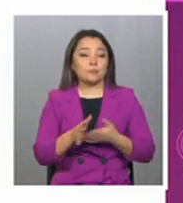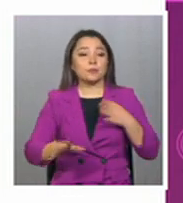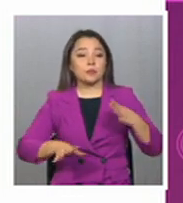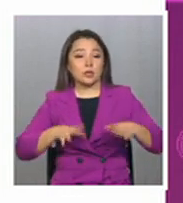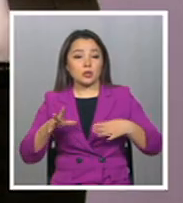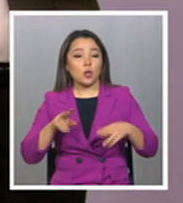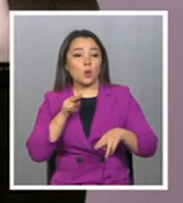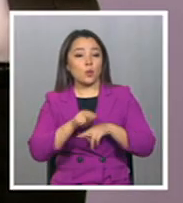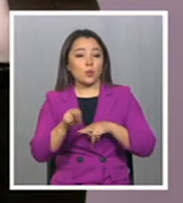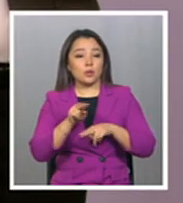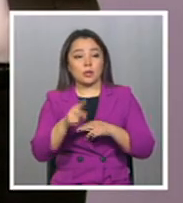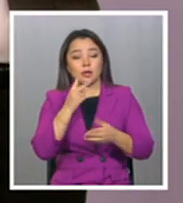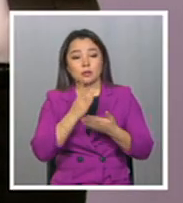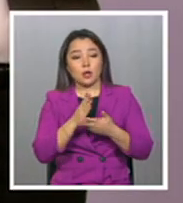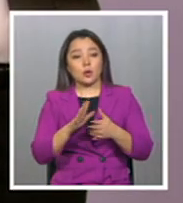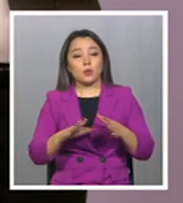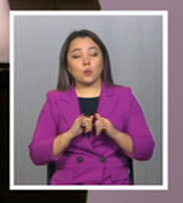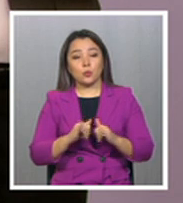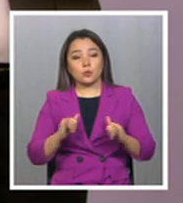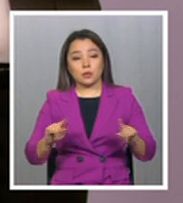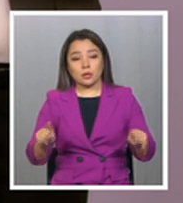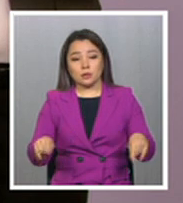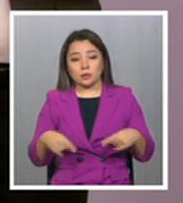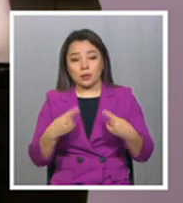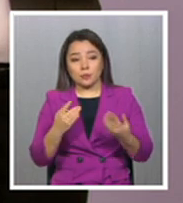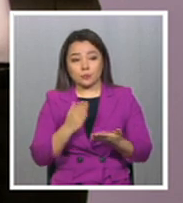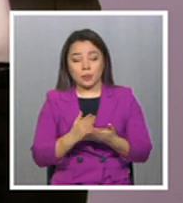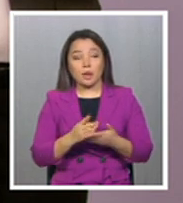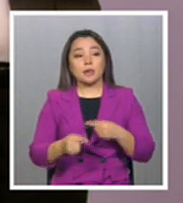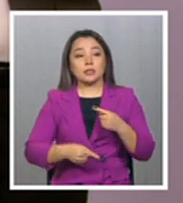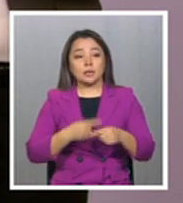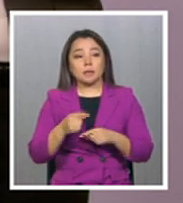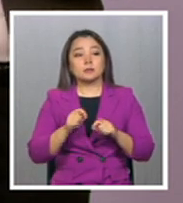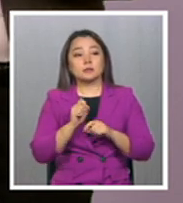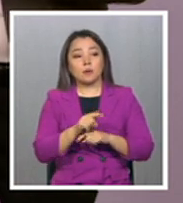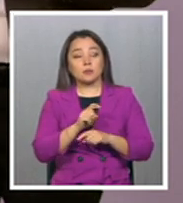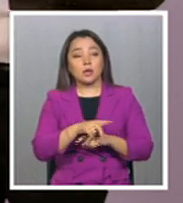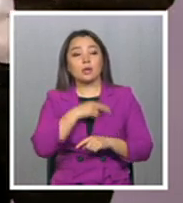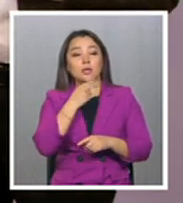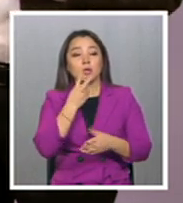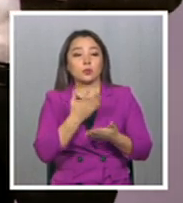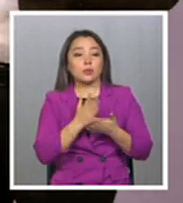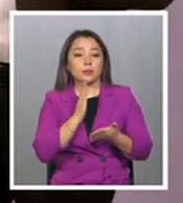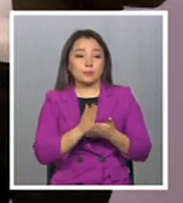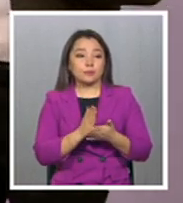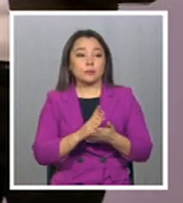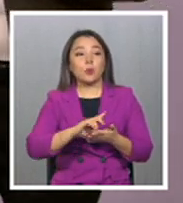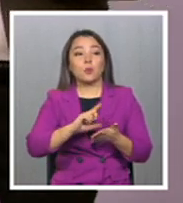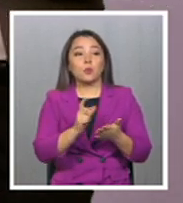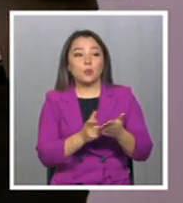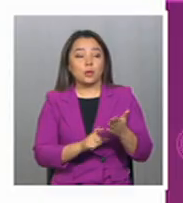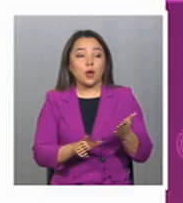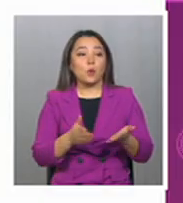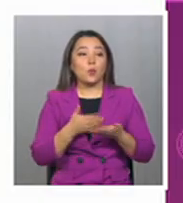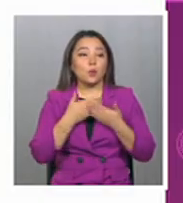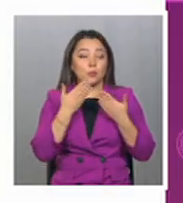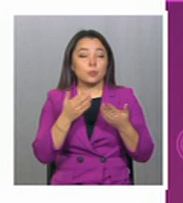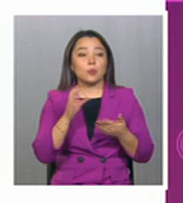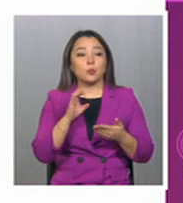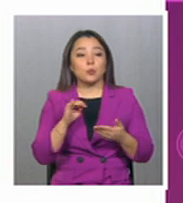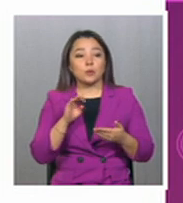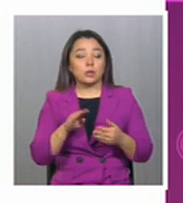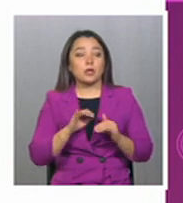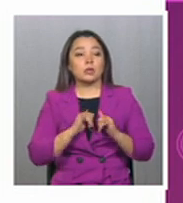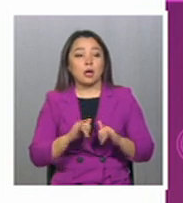өсіріледі. Балалар, келесі тапсырмаға назар аударайық. Өлеңді оқып, сюжет